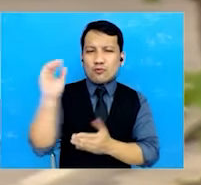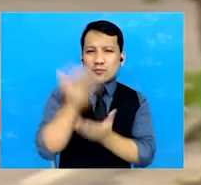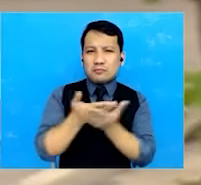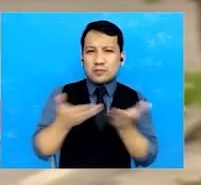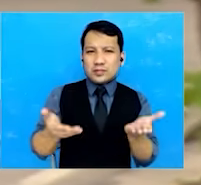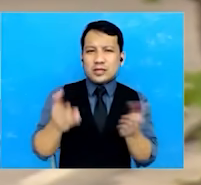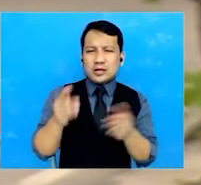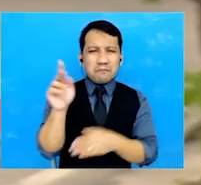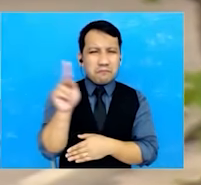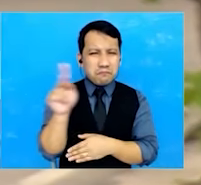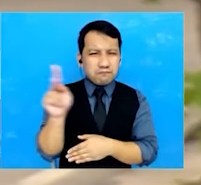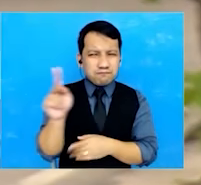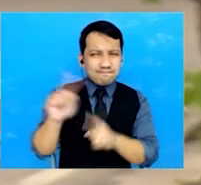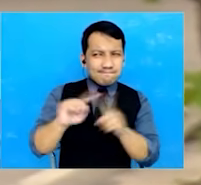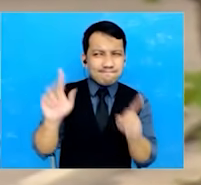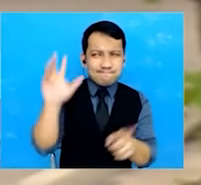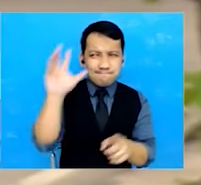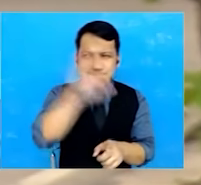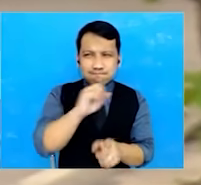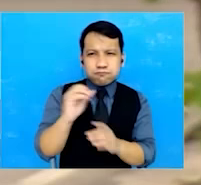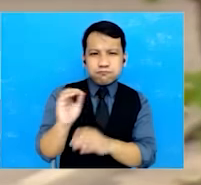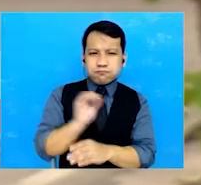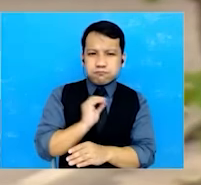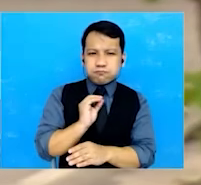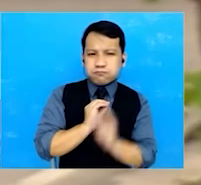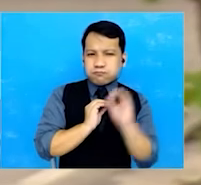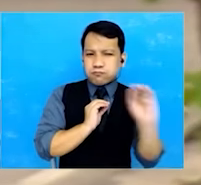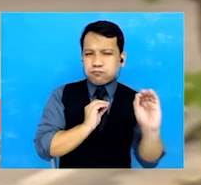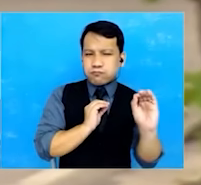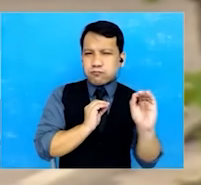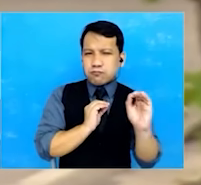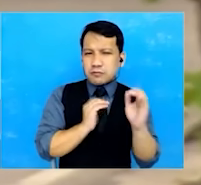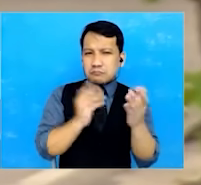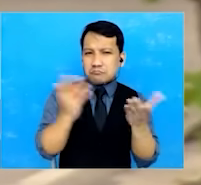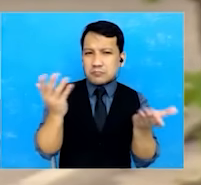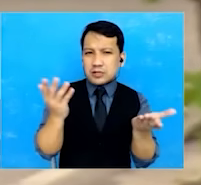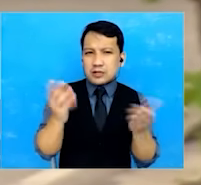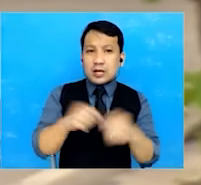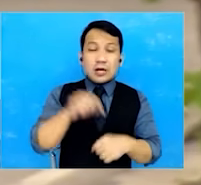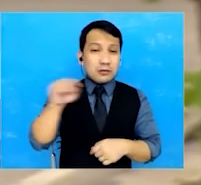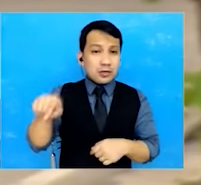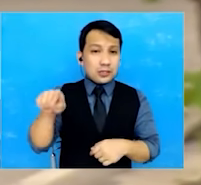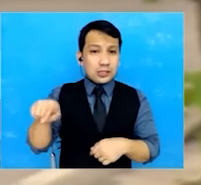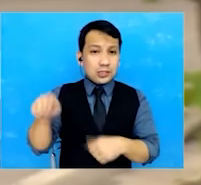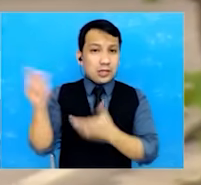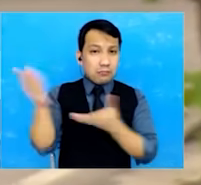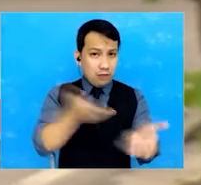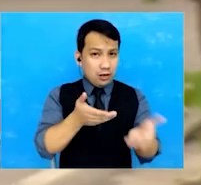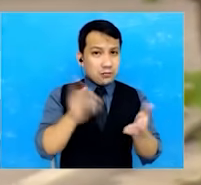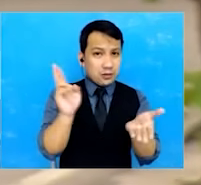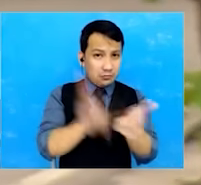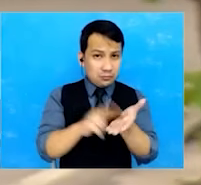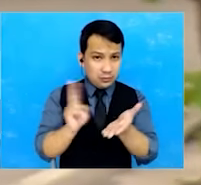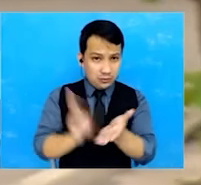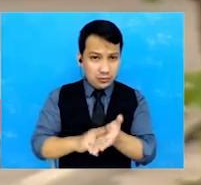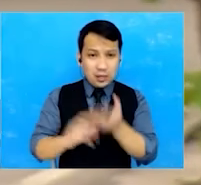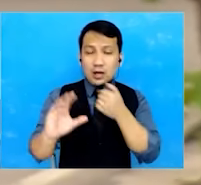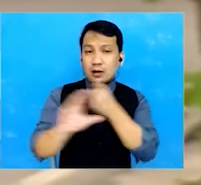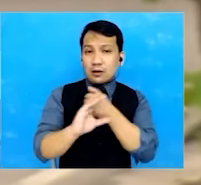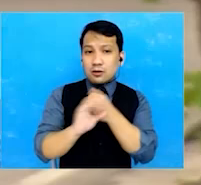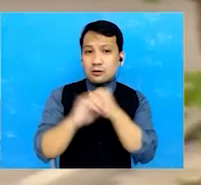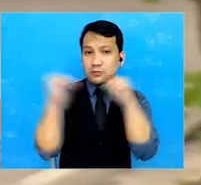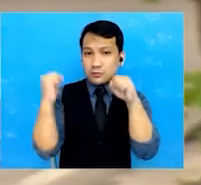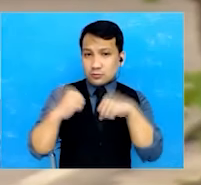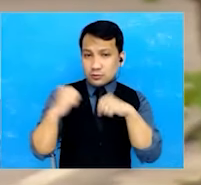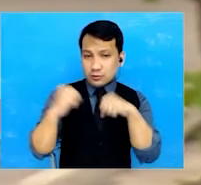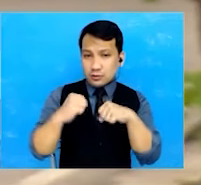tila ba naging ahente lang sila? Gayunpaman, sila ang pumasok sa kontrata kasama ang gobyerno para sa medical